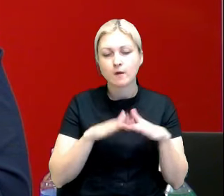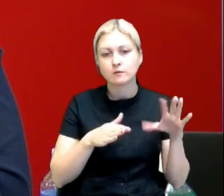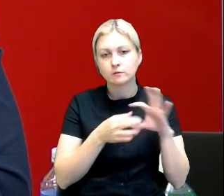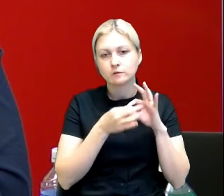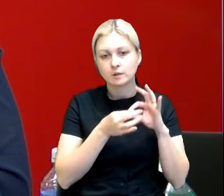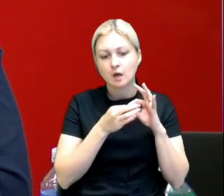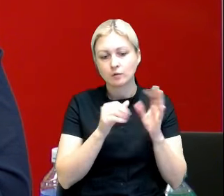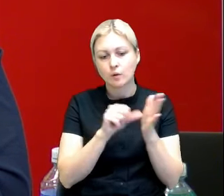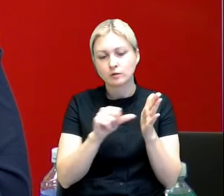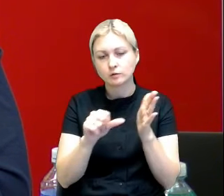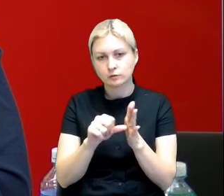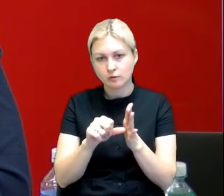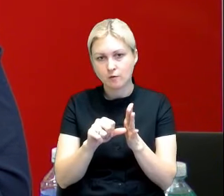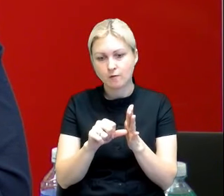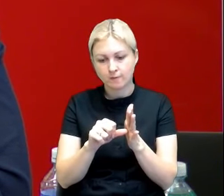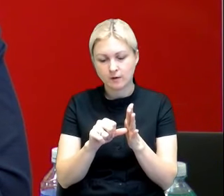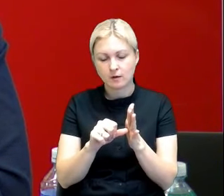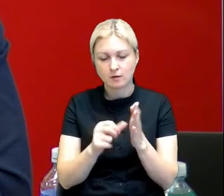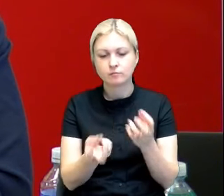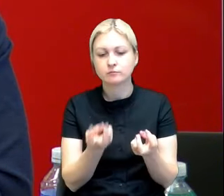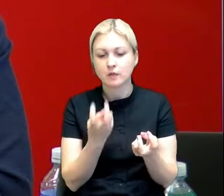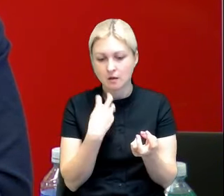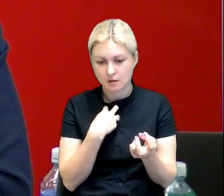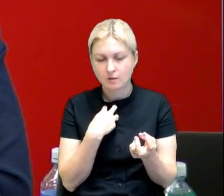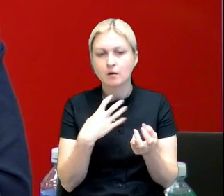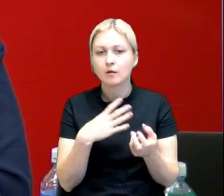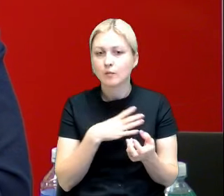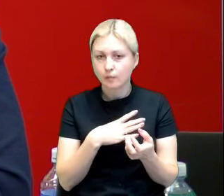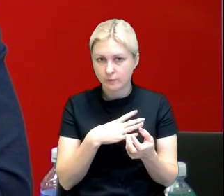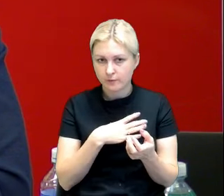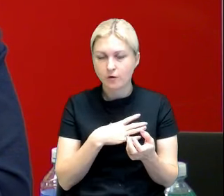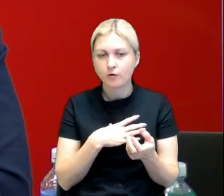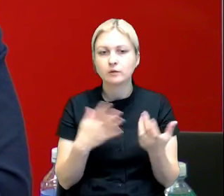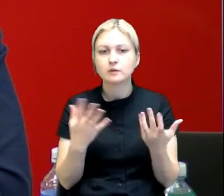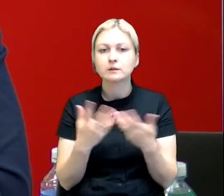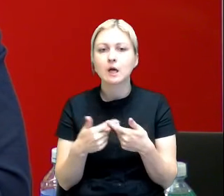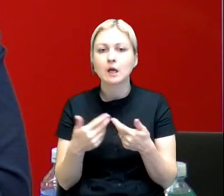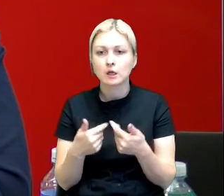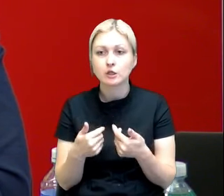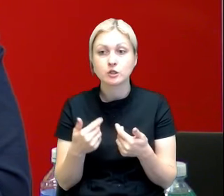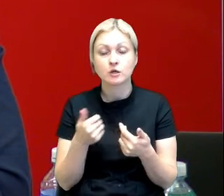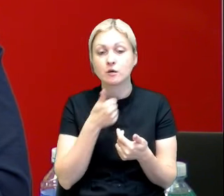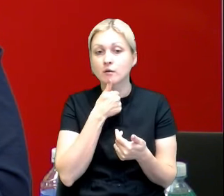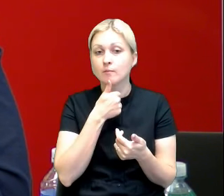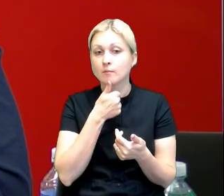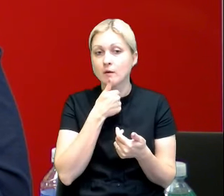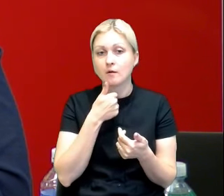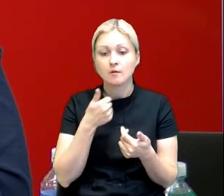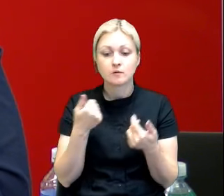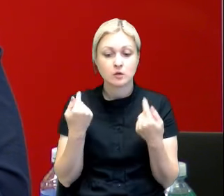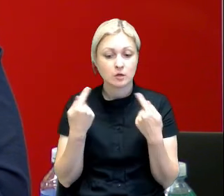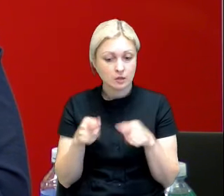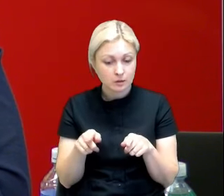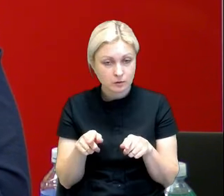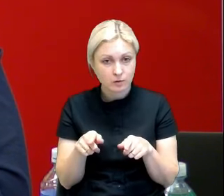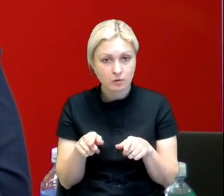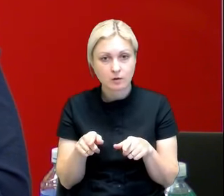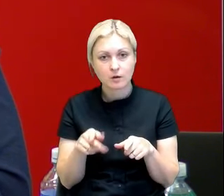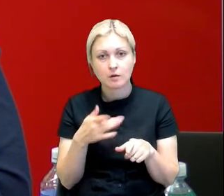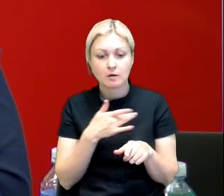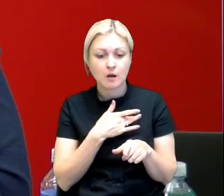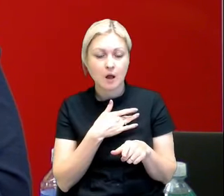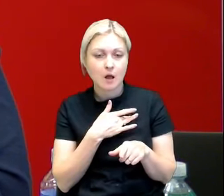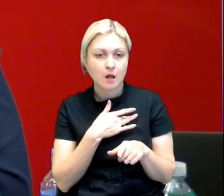lankėsi mero kabinete ir ir tie skaičiai jeigu jie tikrai yra kitokie kie yra galimybė labai